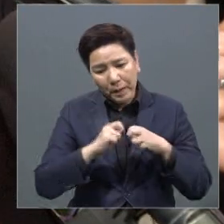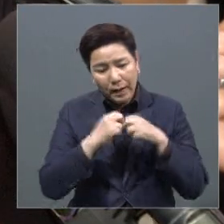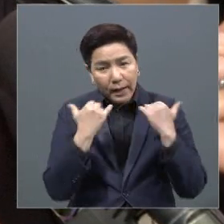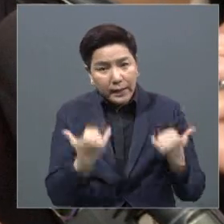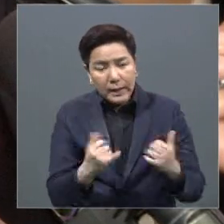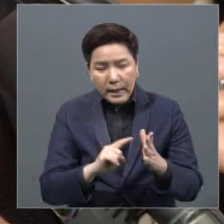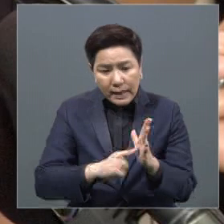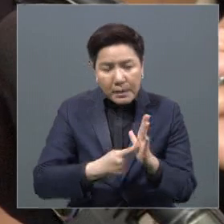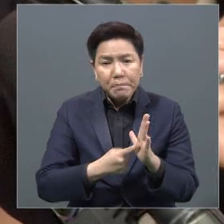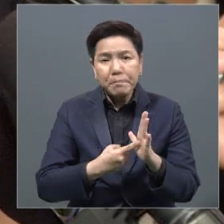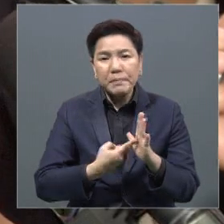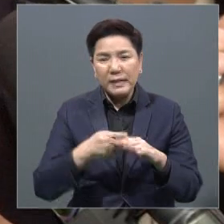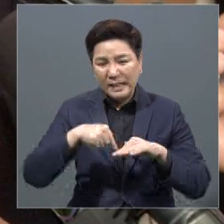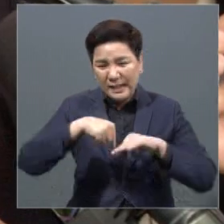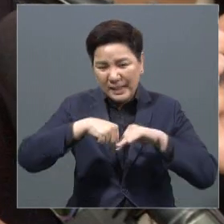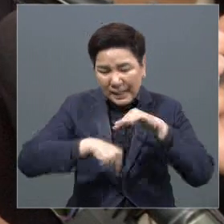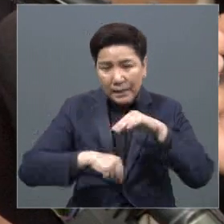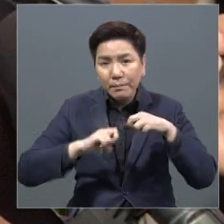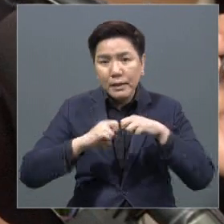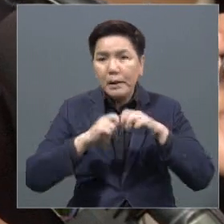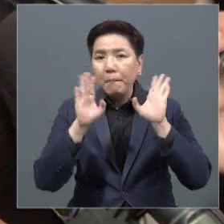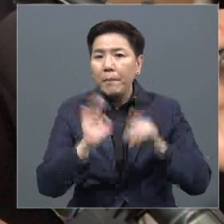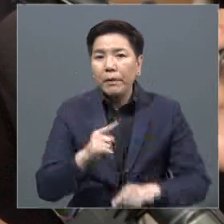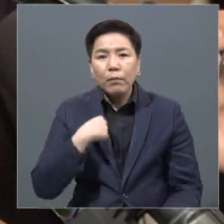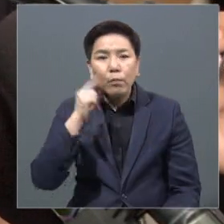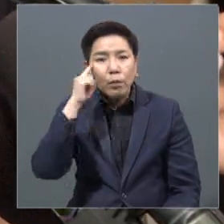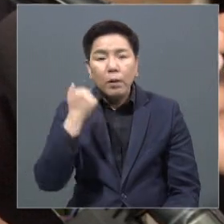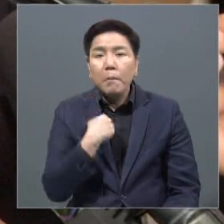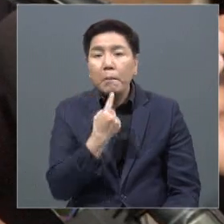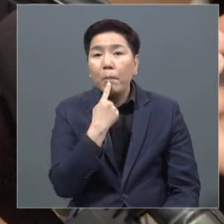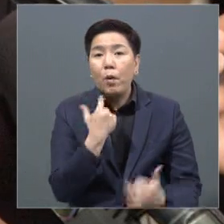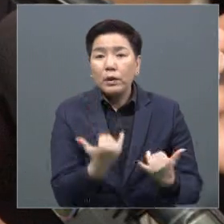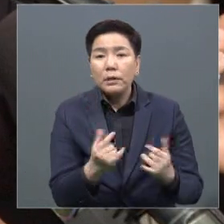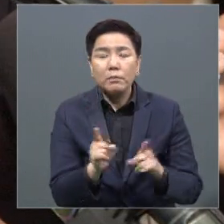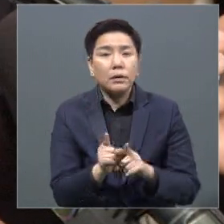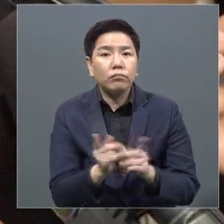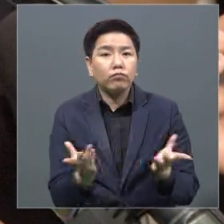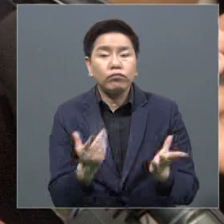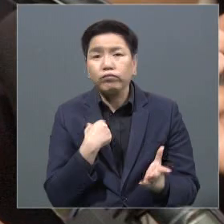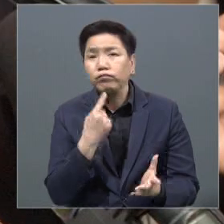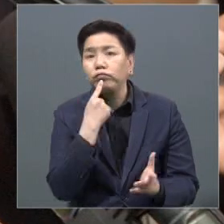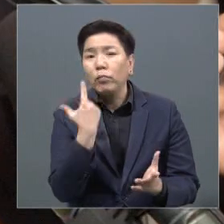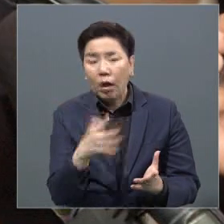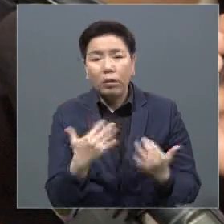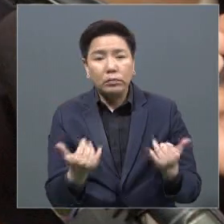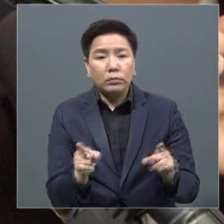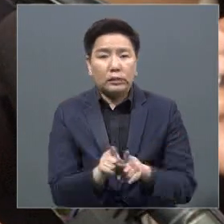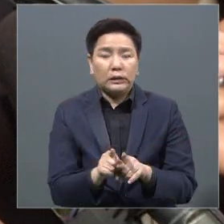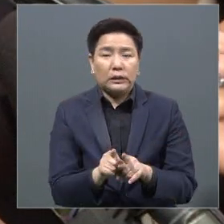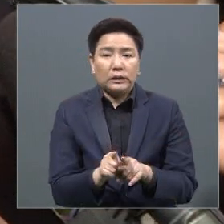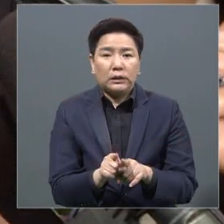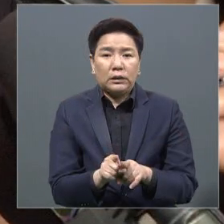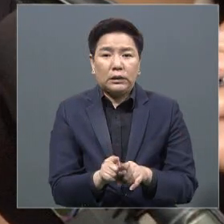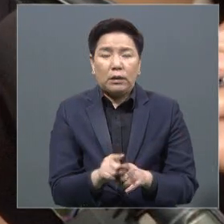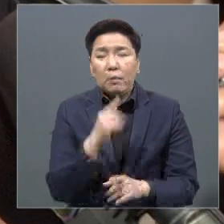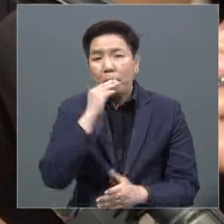ต้นตอหรือว่าความลึกตื้นของปัญหามันเป็นอย่างไรนะครับพูดไปวันนี้ก็ผมก็เหมือนที่ผมบอกทุกคนนะครับ